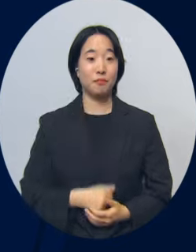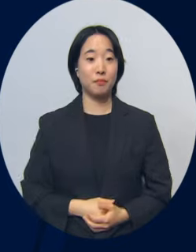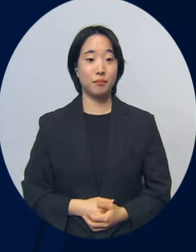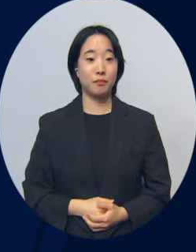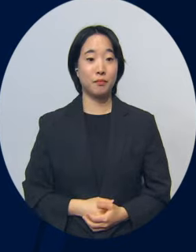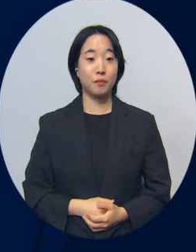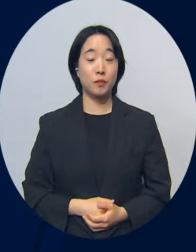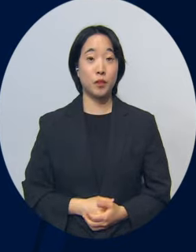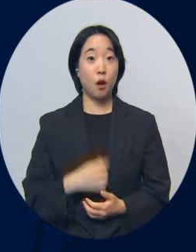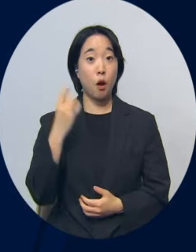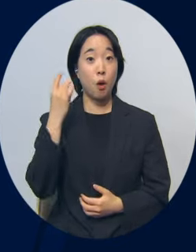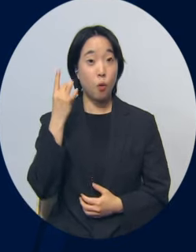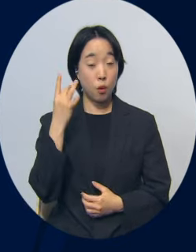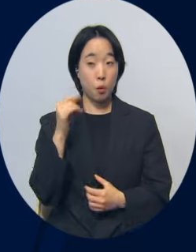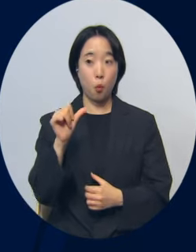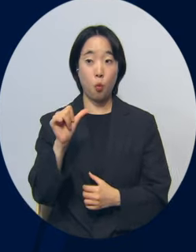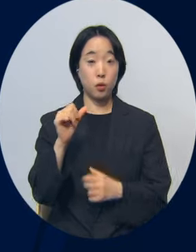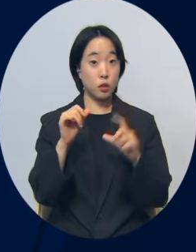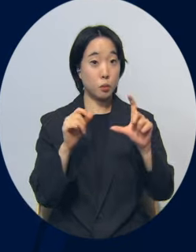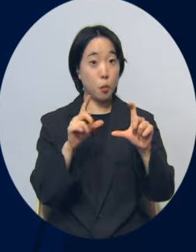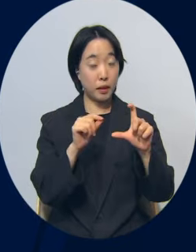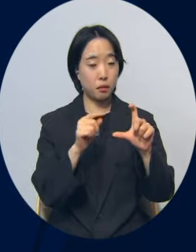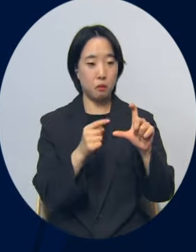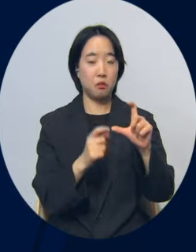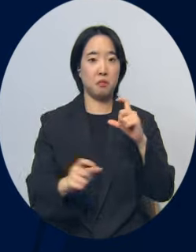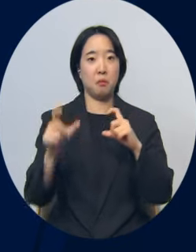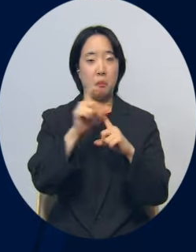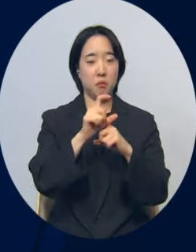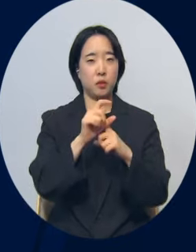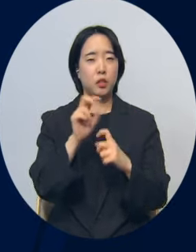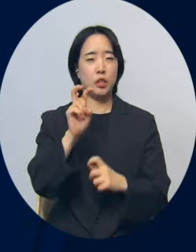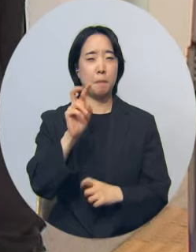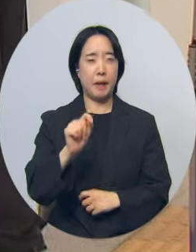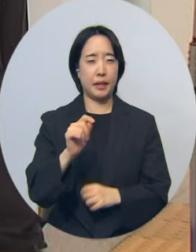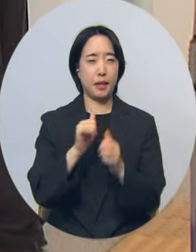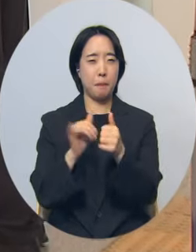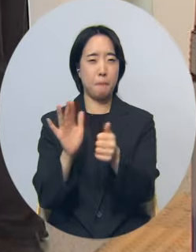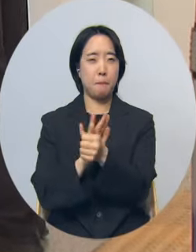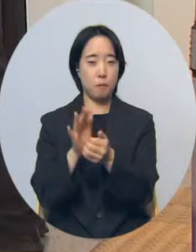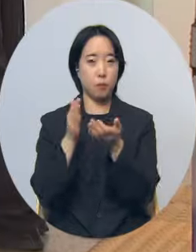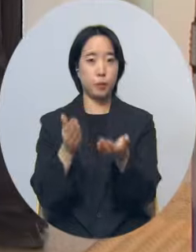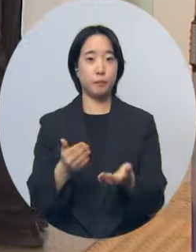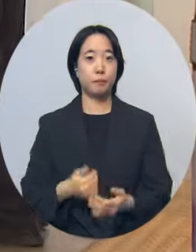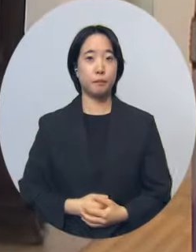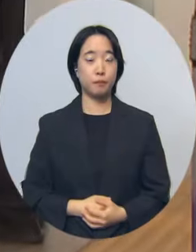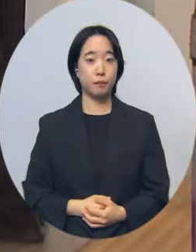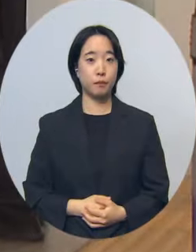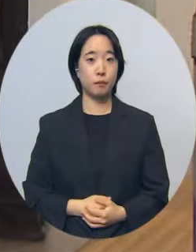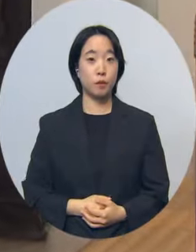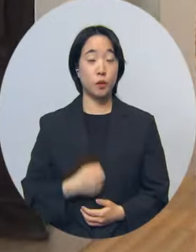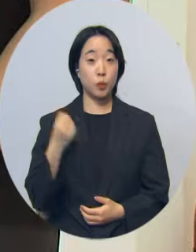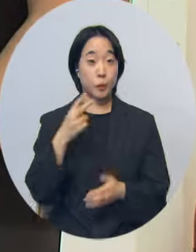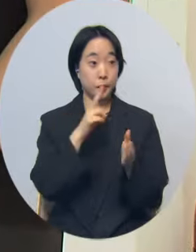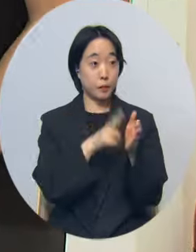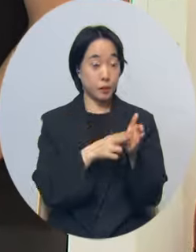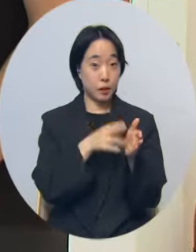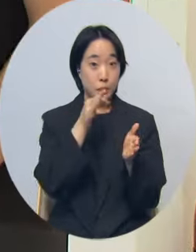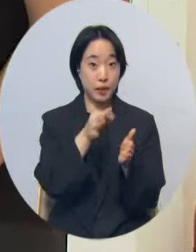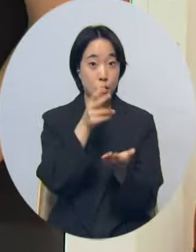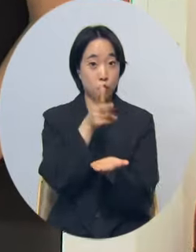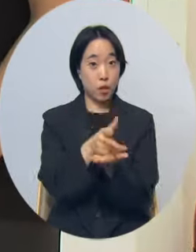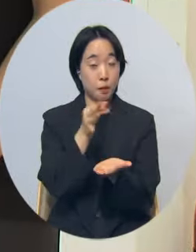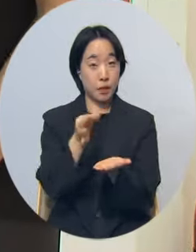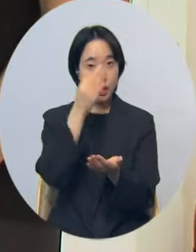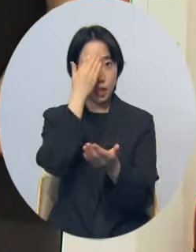지원 대상자 5만 명을 추가 모집해 20만 명까지 늘릴 계획입니다. 각종 도로 이용료와 주차비도 면제합니다. 다음